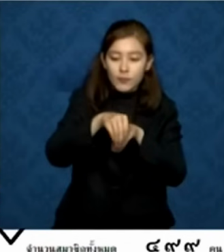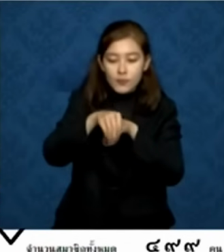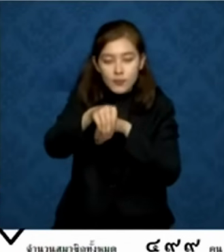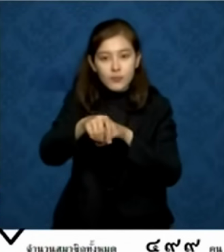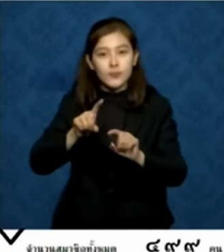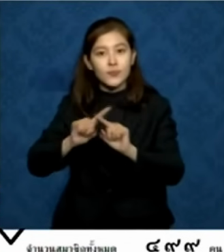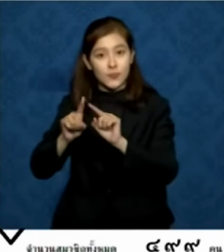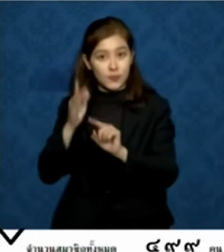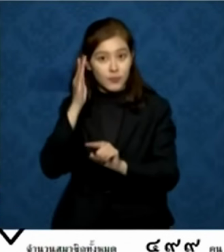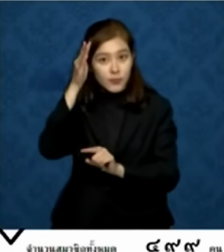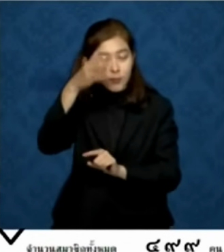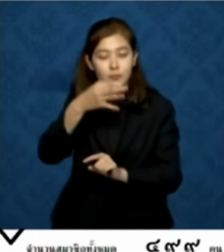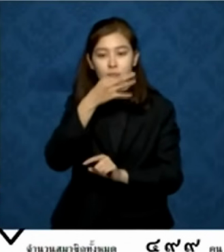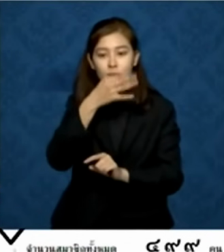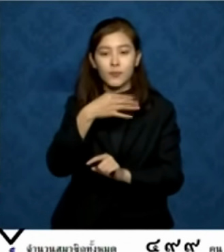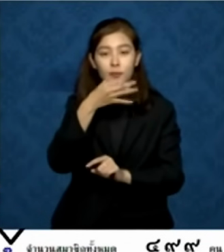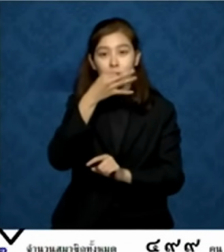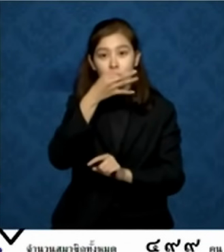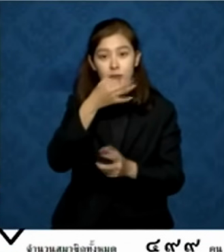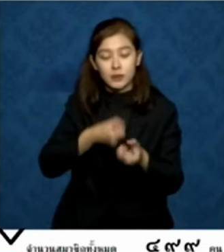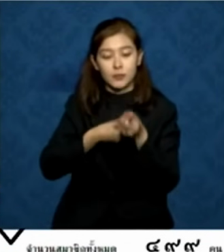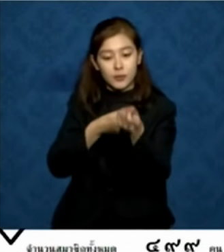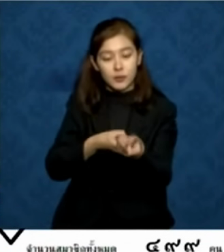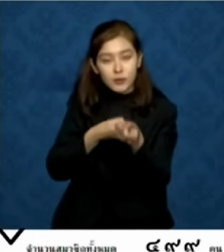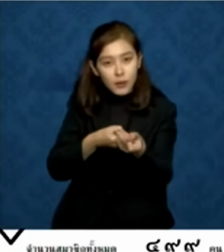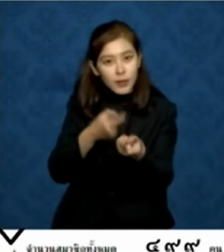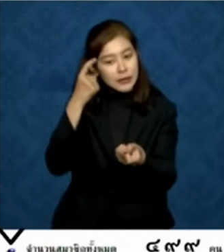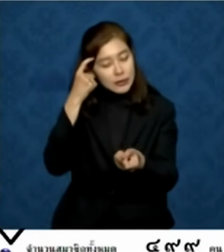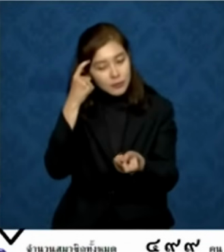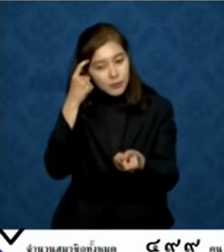ถลงทุนได้อย่างต่อเนื่อง